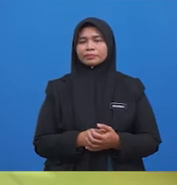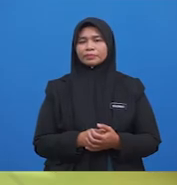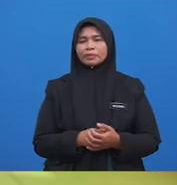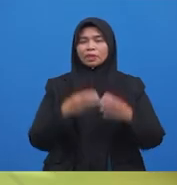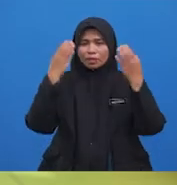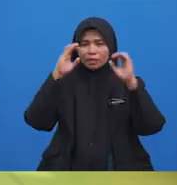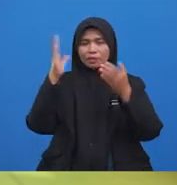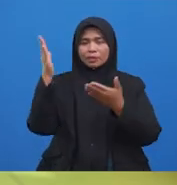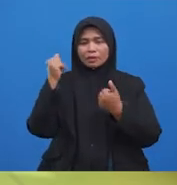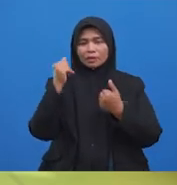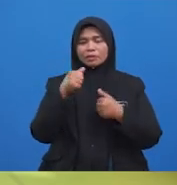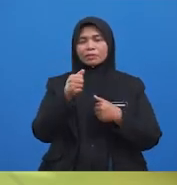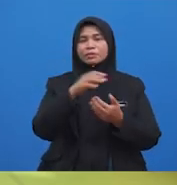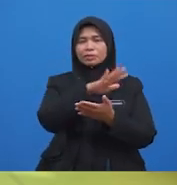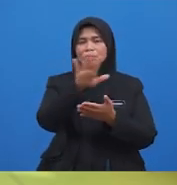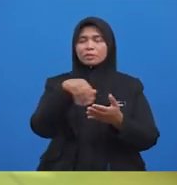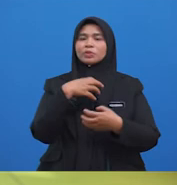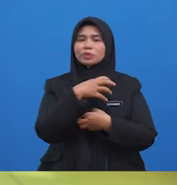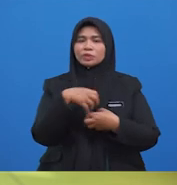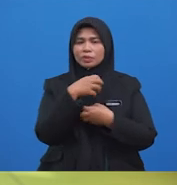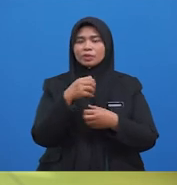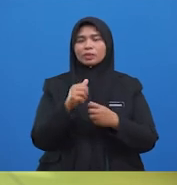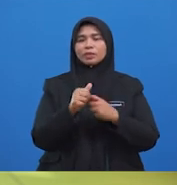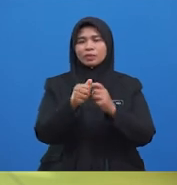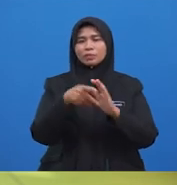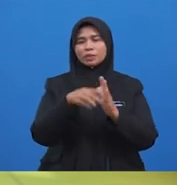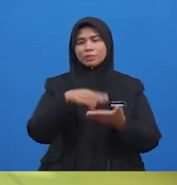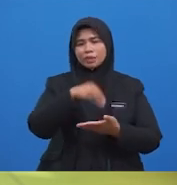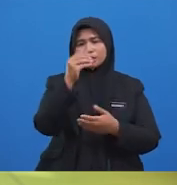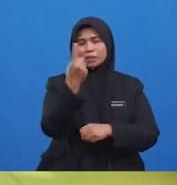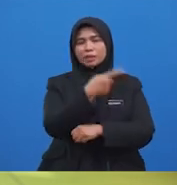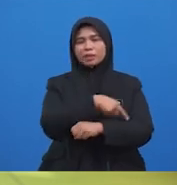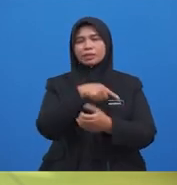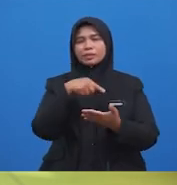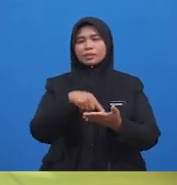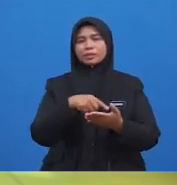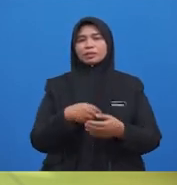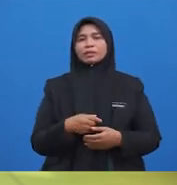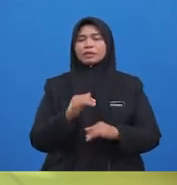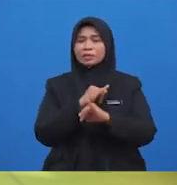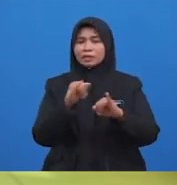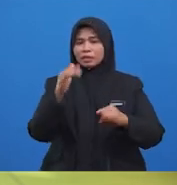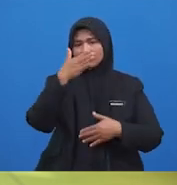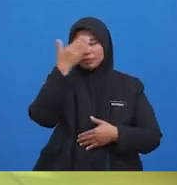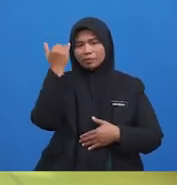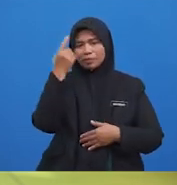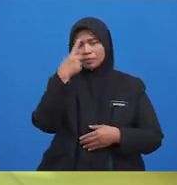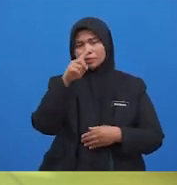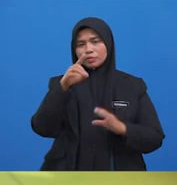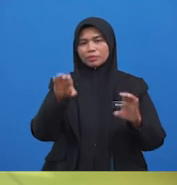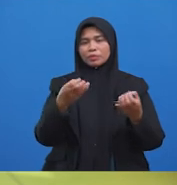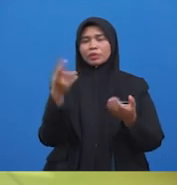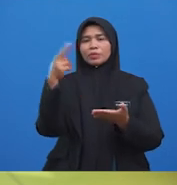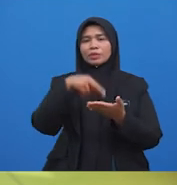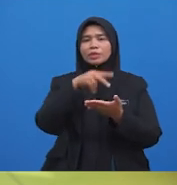cego harap kamu semua seronok mengikuti pembelajaran hari ini jangan lupa untuk